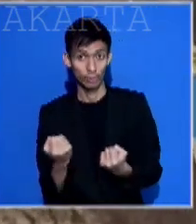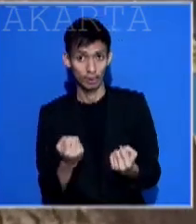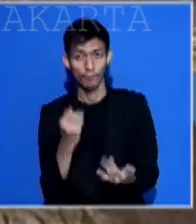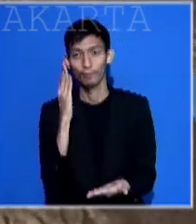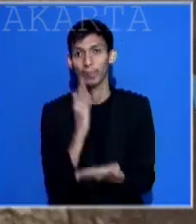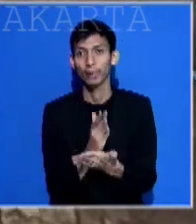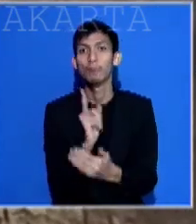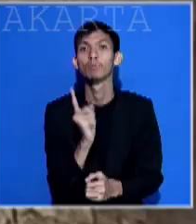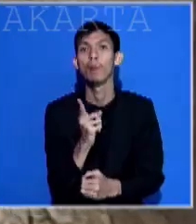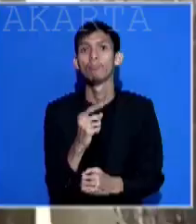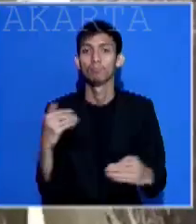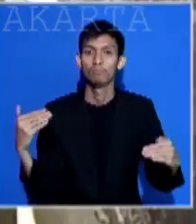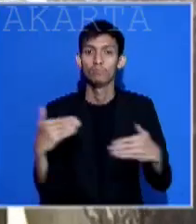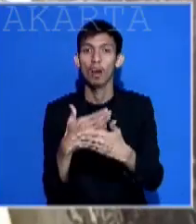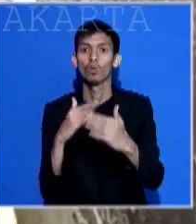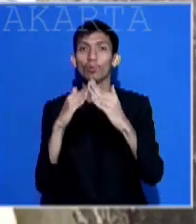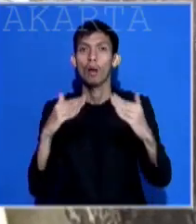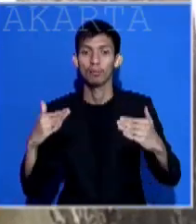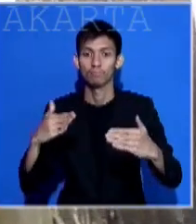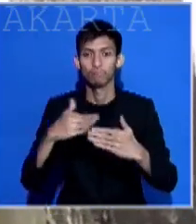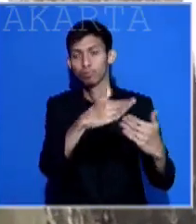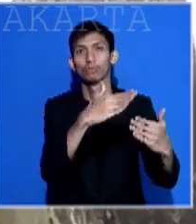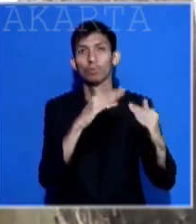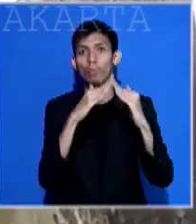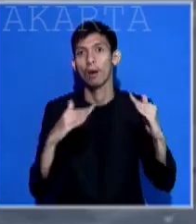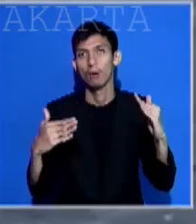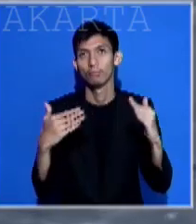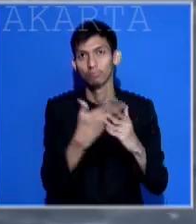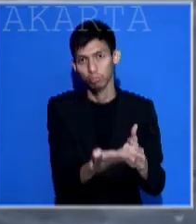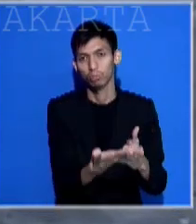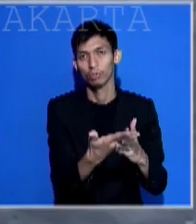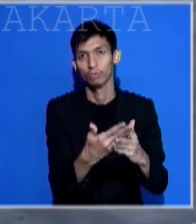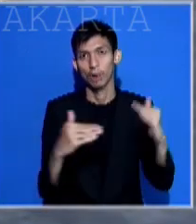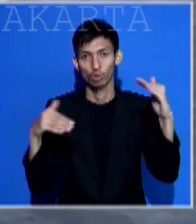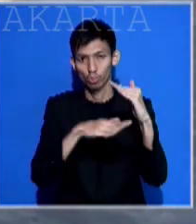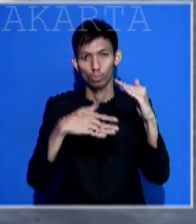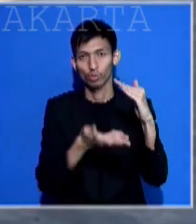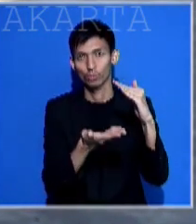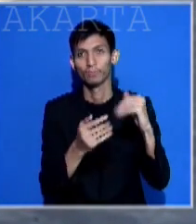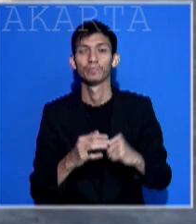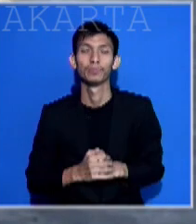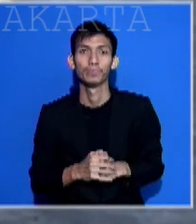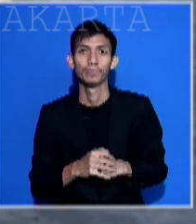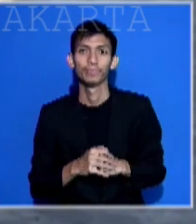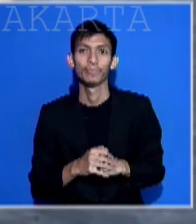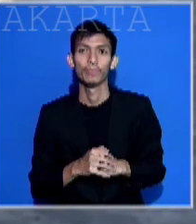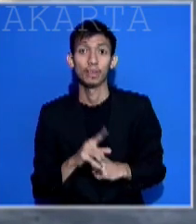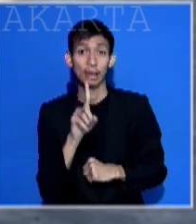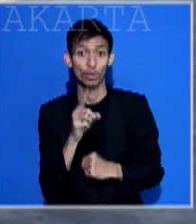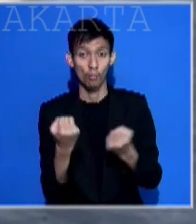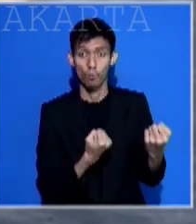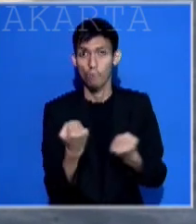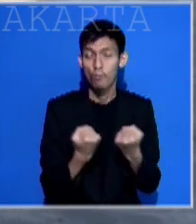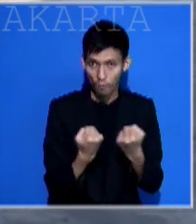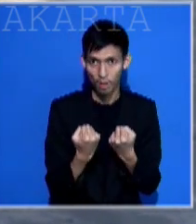setelah menabrak sejumlah pagar rumah warga hingga tergelimpang. Yang melibatkan satu kendaraan pickup dan dua kendaraan